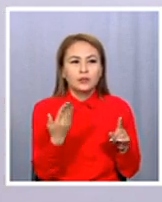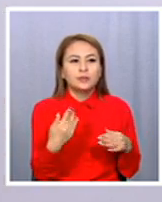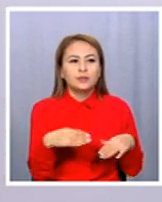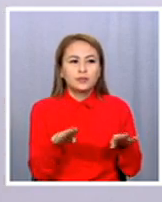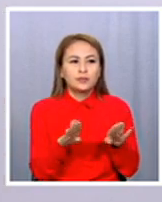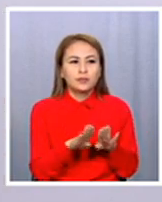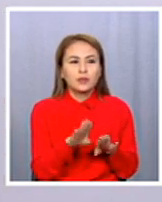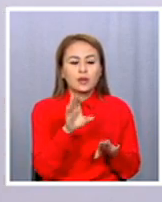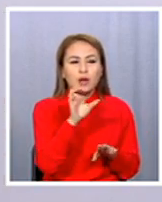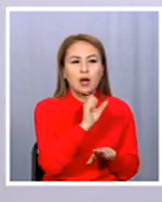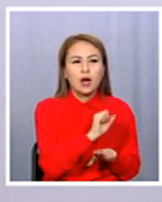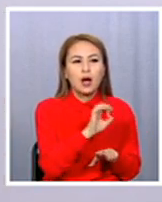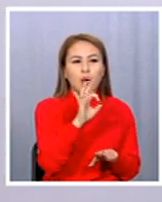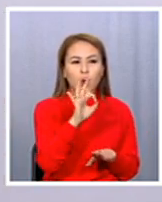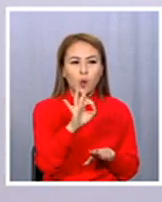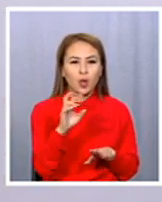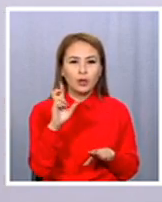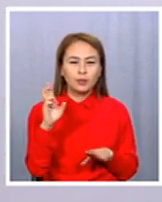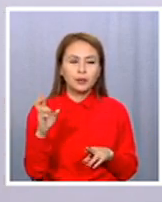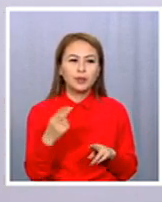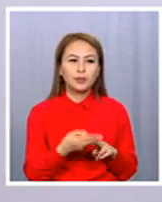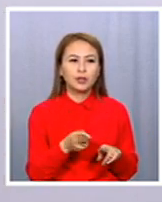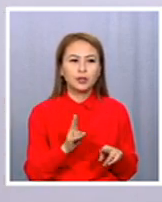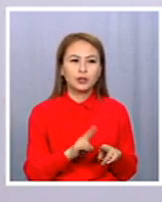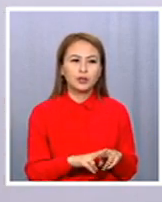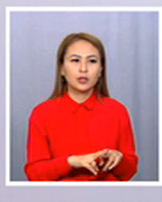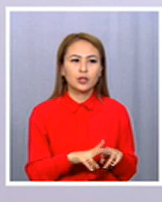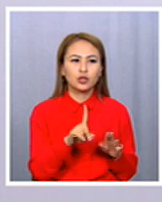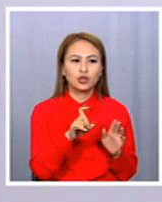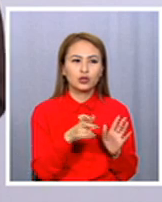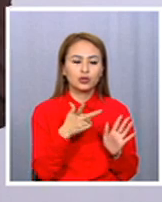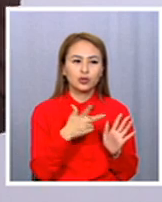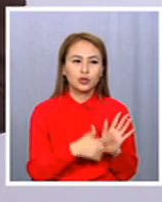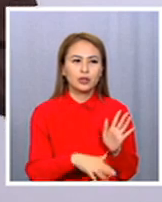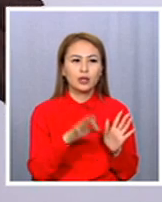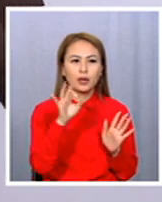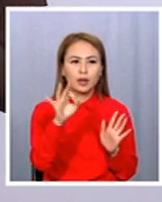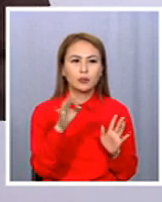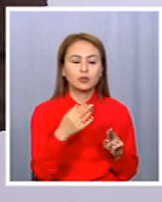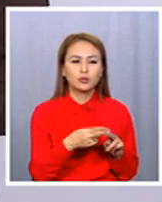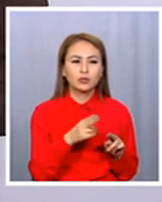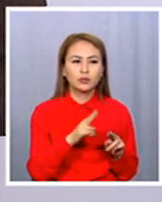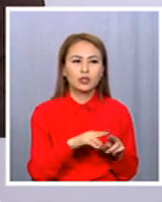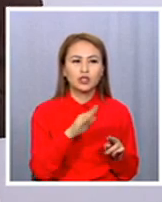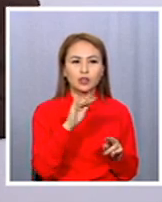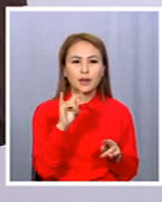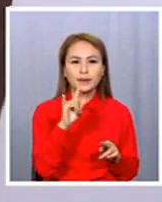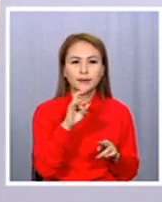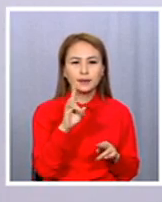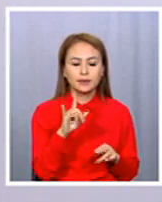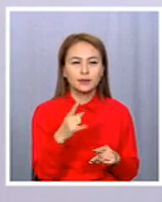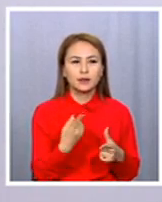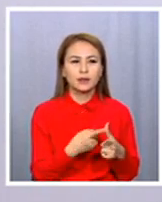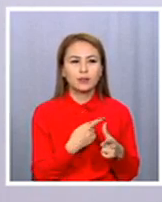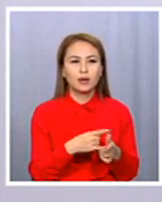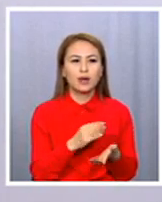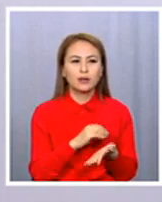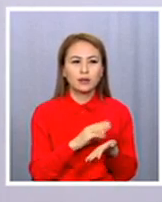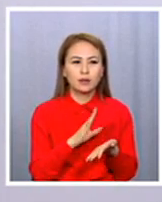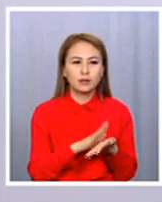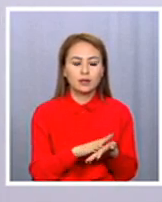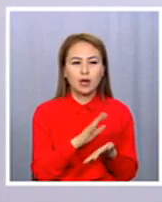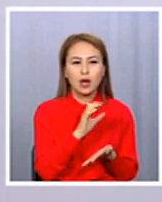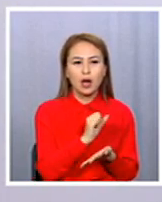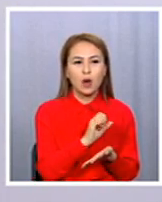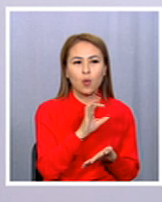А, О, Б бұрышы бізге 180 градусты береді және ол жазыңқы бұрыш деп аталады. Жазып қойығы, неге А, О, Б